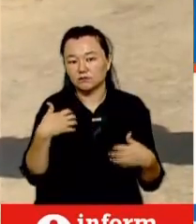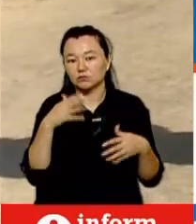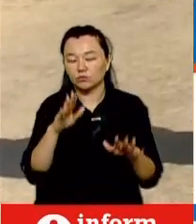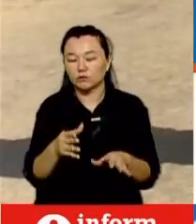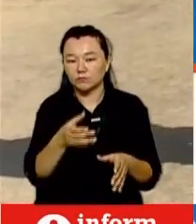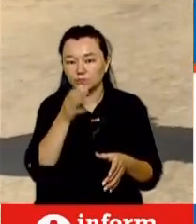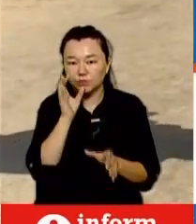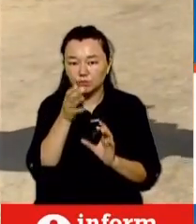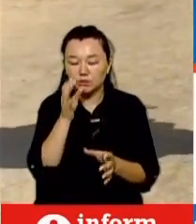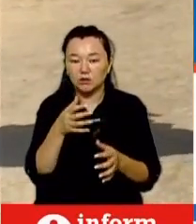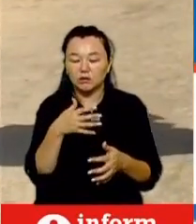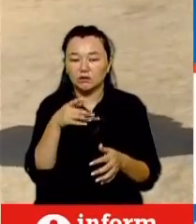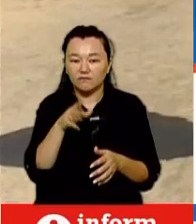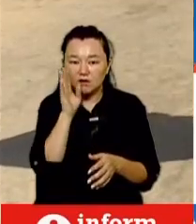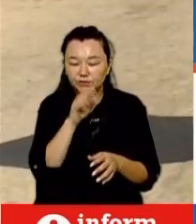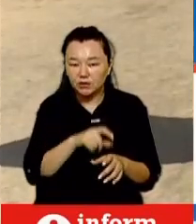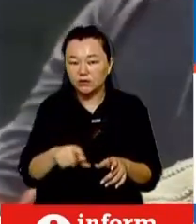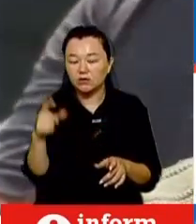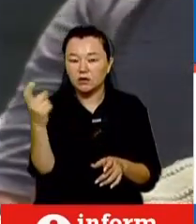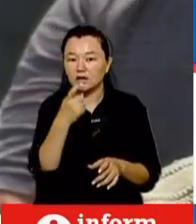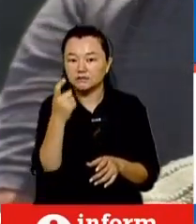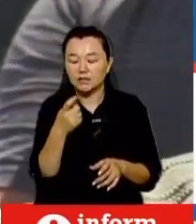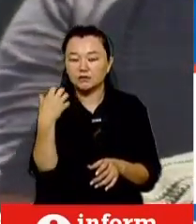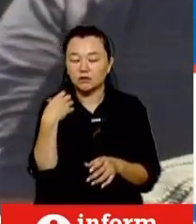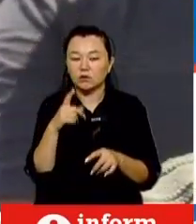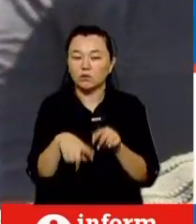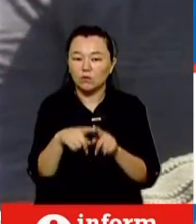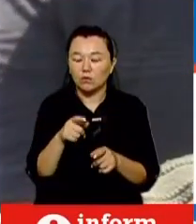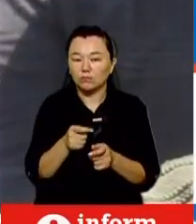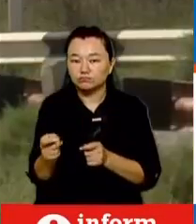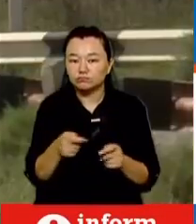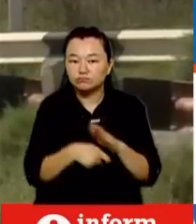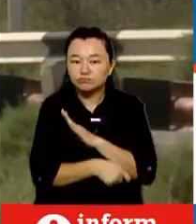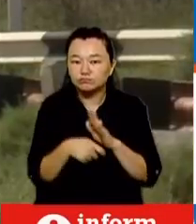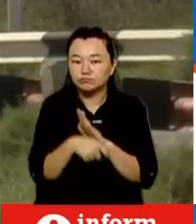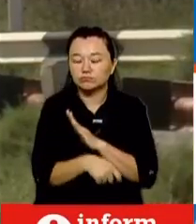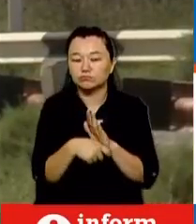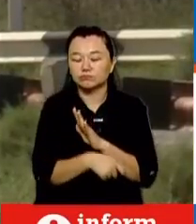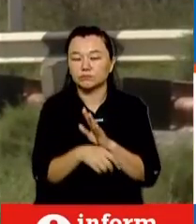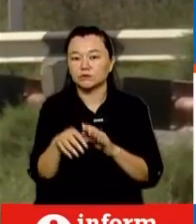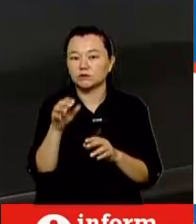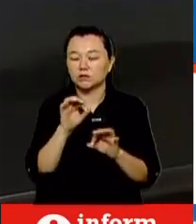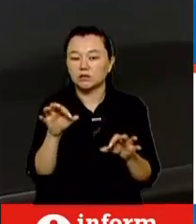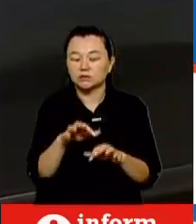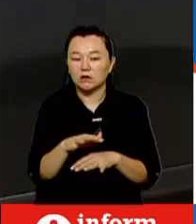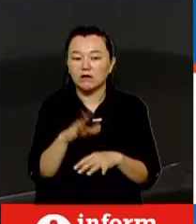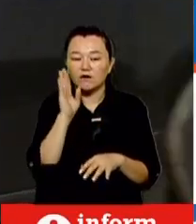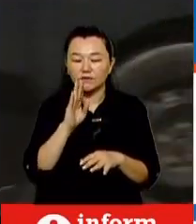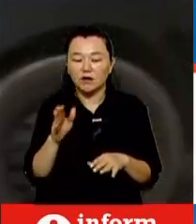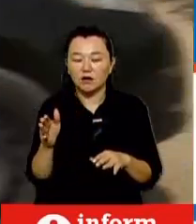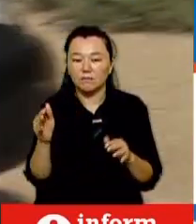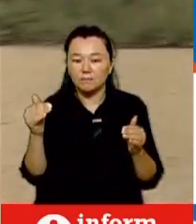Канал басына келетін тіршілік көзін су шаруашылығының басшысы туыс таныстарына бөліп береді дейді көпшілік. Соның кесірінен арықтың бел ортасынан төмен